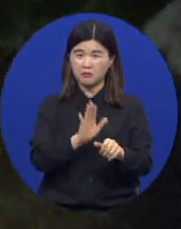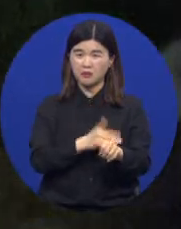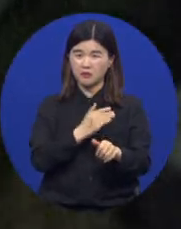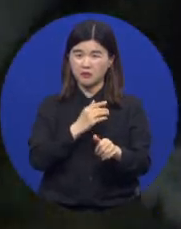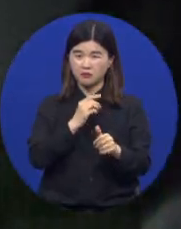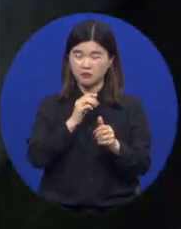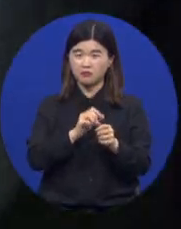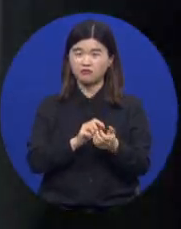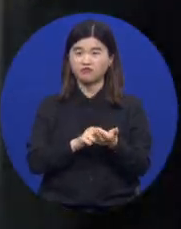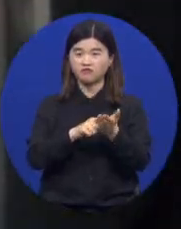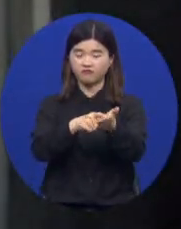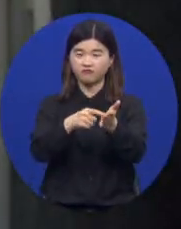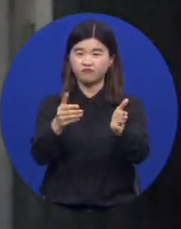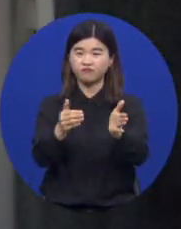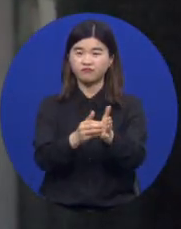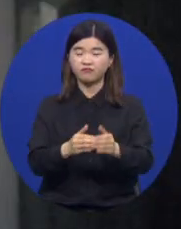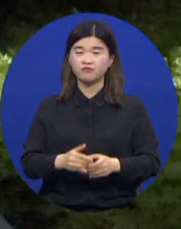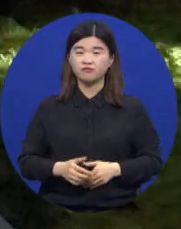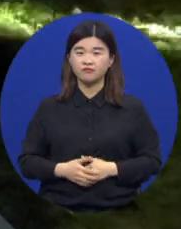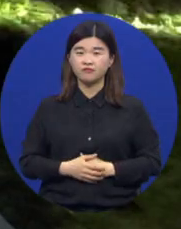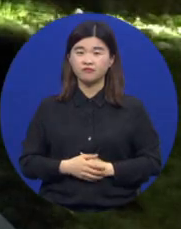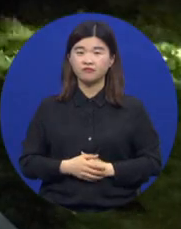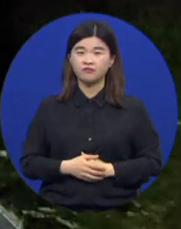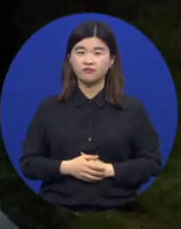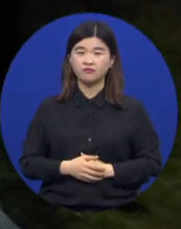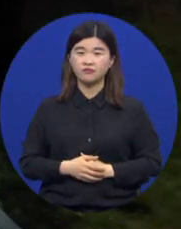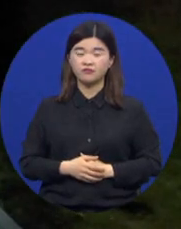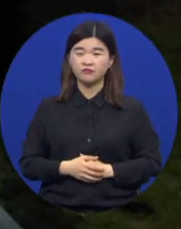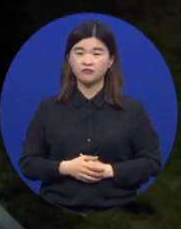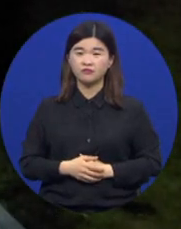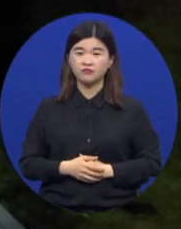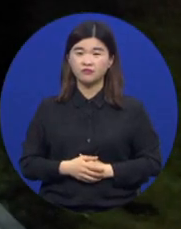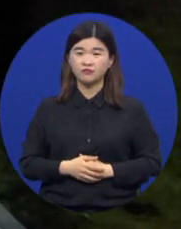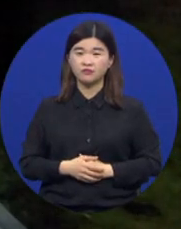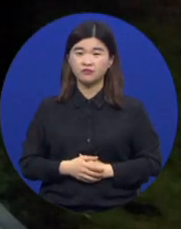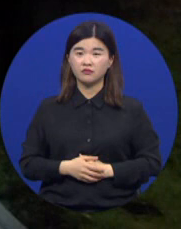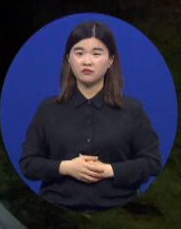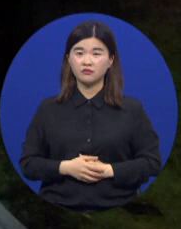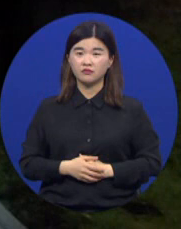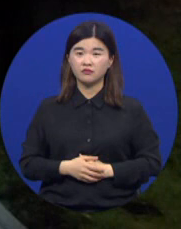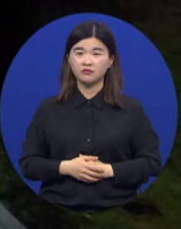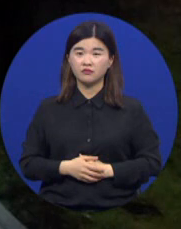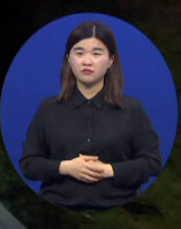과실치사상 혐의로 구속영장을 신청했습니다. MBC 뉴스 김찬현입니다.